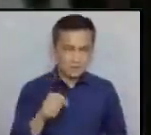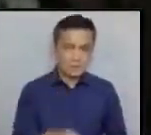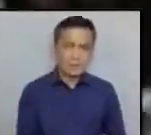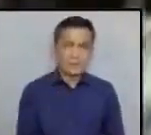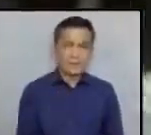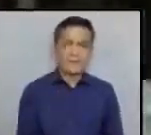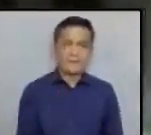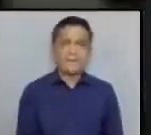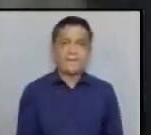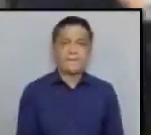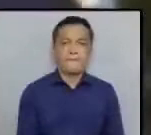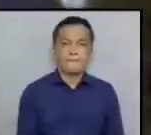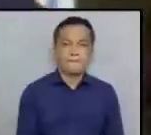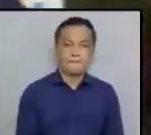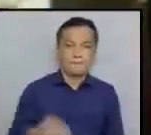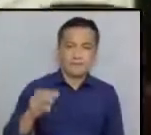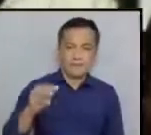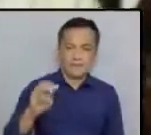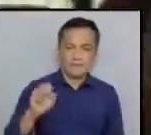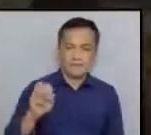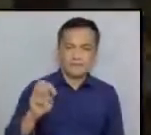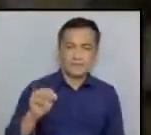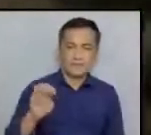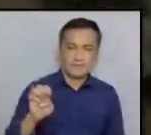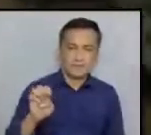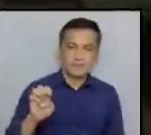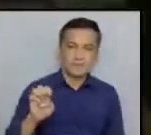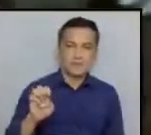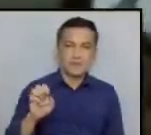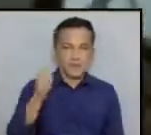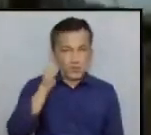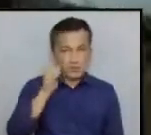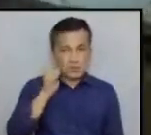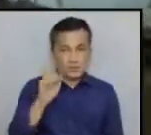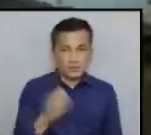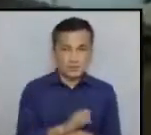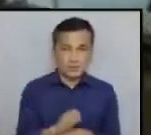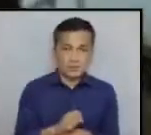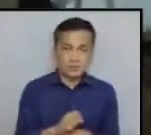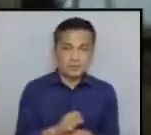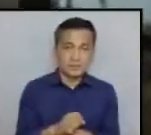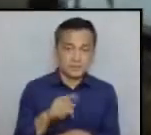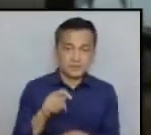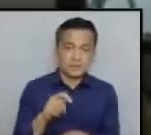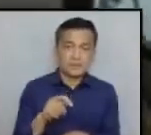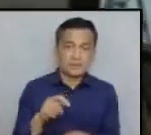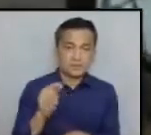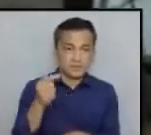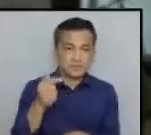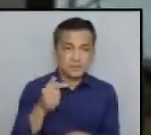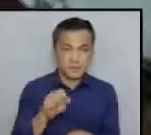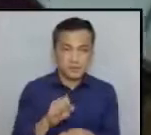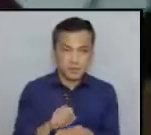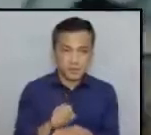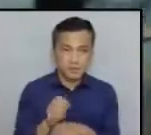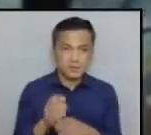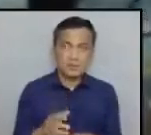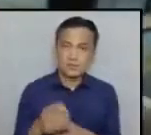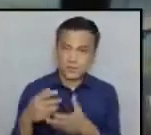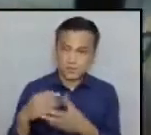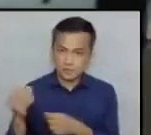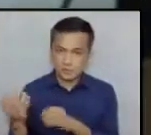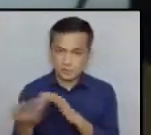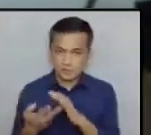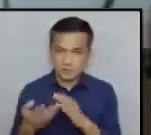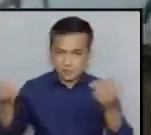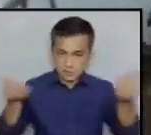mga MSMEs na mga women entrepreneurs, mga empleyado po ng PTB. At the same time, we invited also our external clients, so yung mga taga-labas